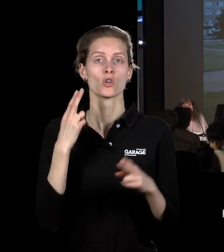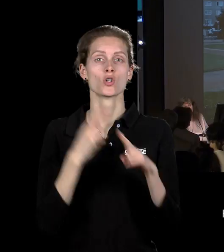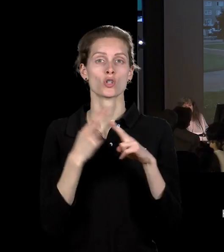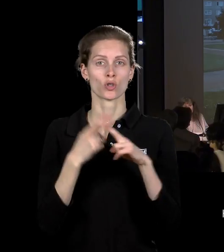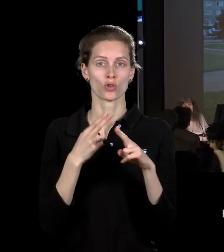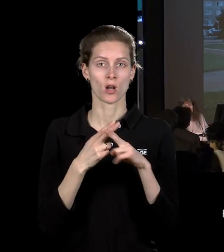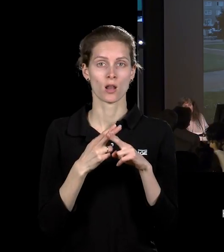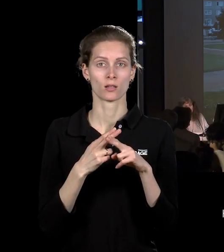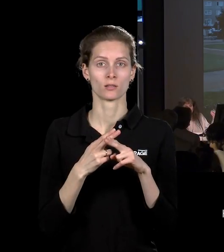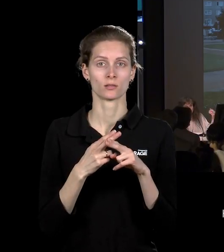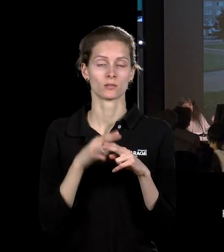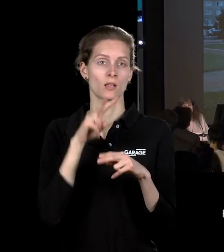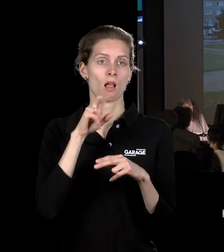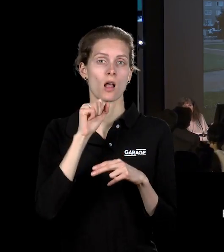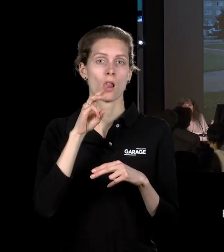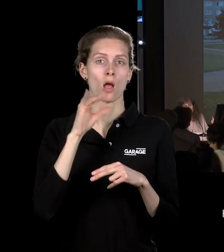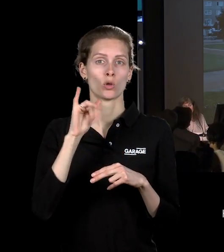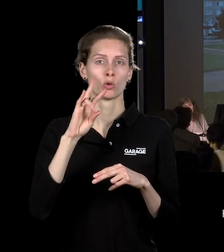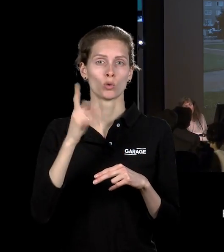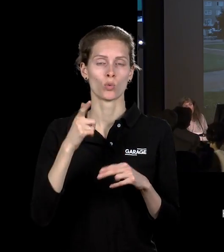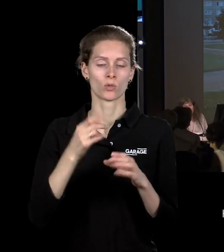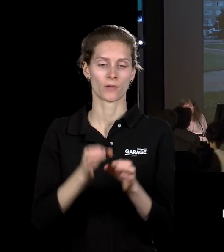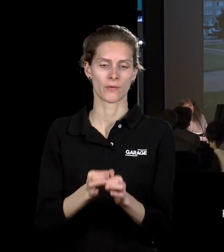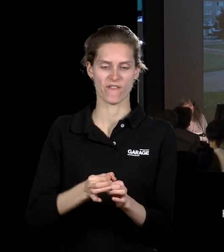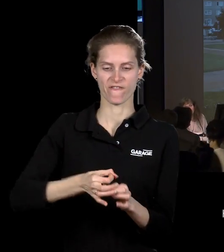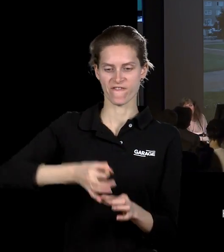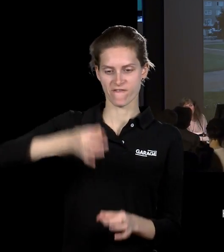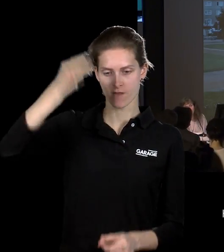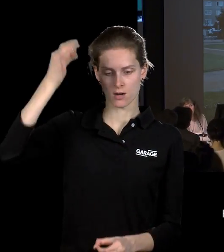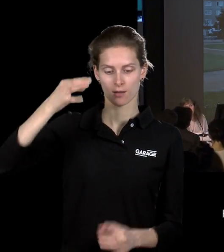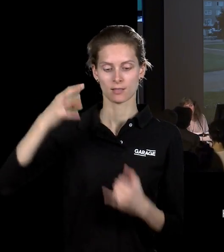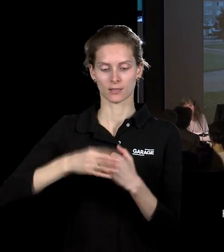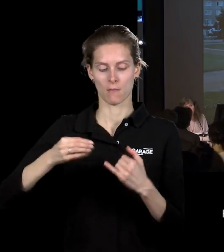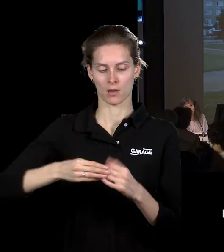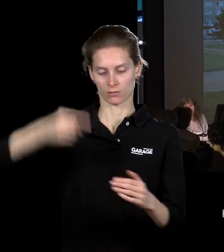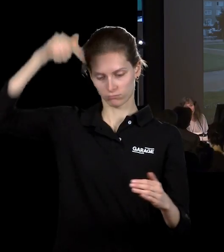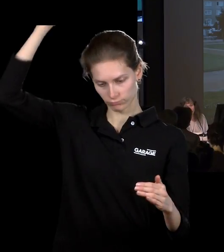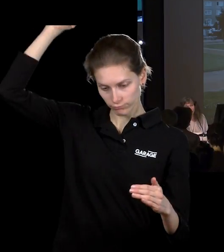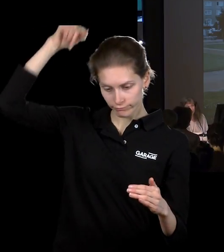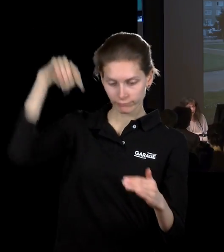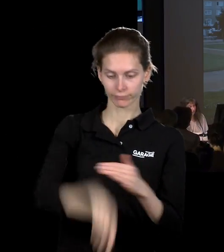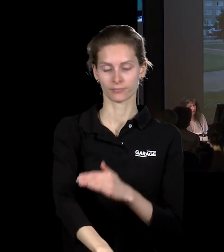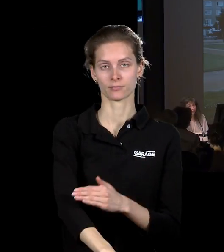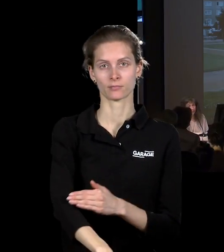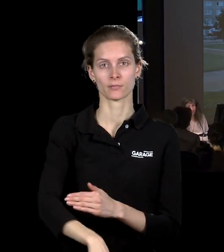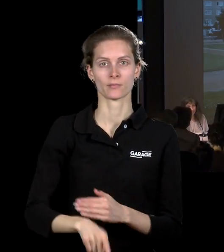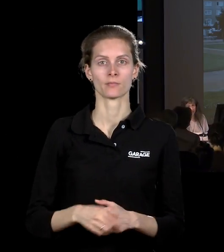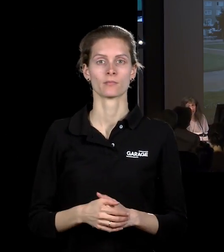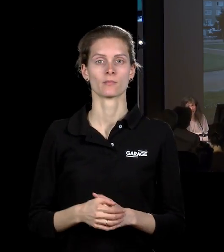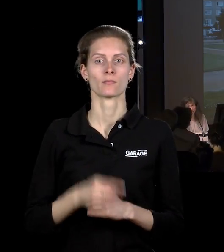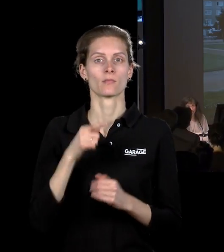железный латунный брусок, стержень, который загнали в землю. И